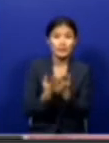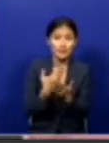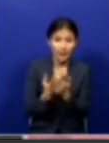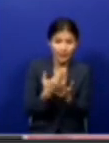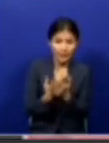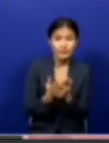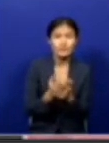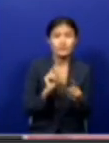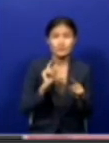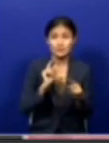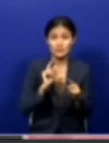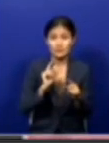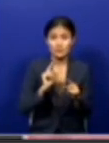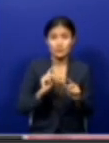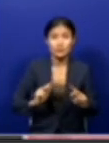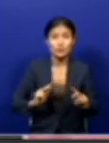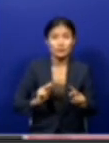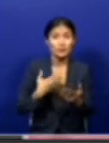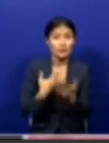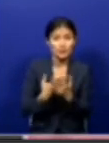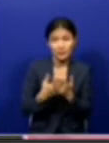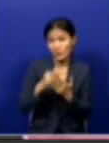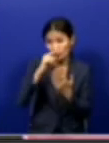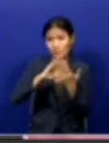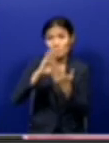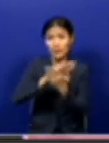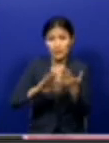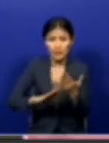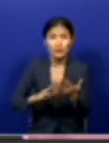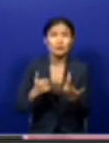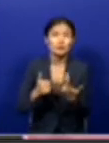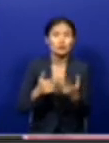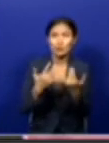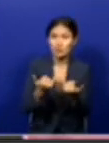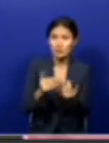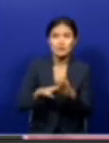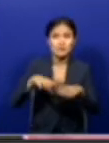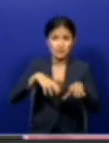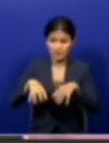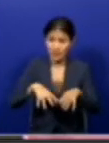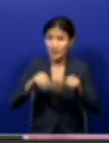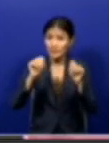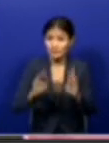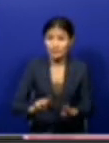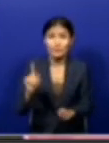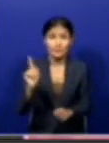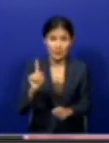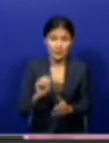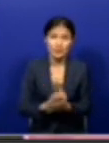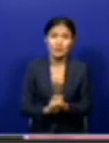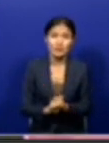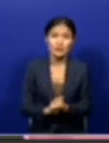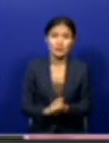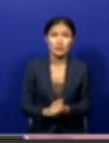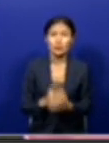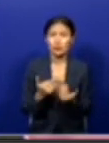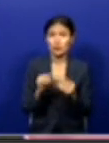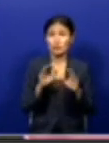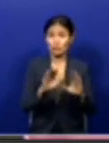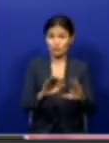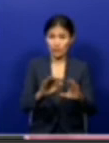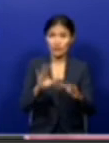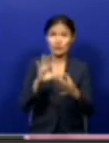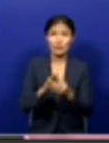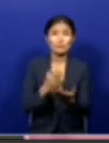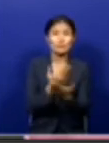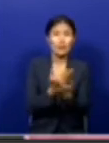ศทางไหนนี่คือเป็นคำถามไม่ง่ายครับแต่สิ่งที่ผมจะฝากประเด็นไว้ก็คือเรื่องของหนี้ธกส.ก็ดีนะ